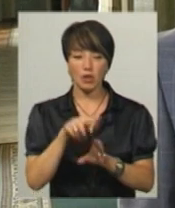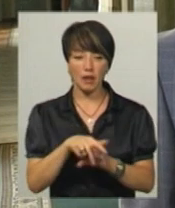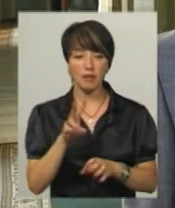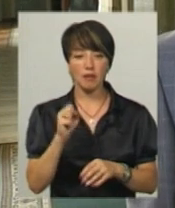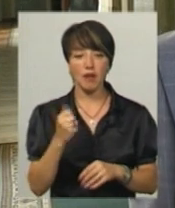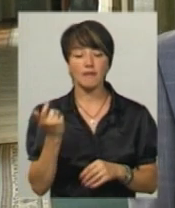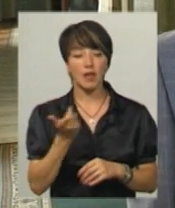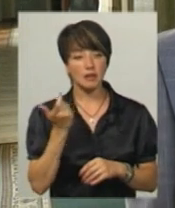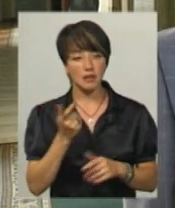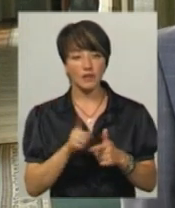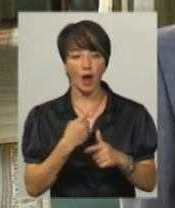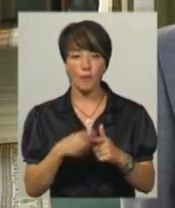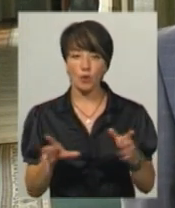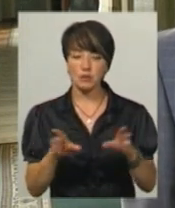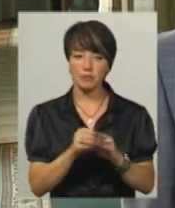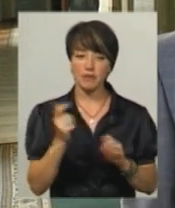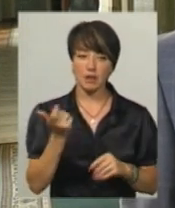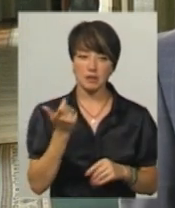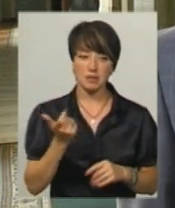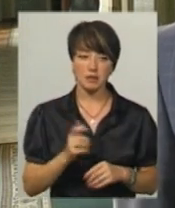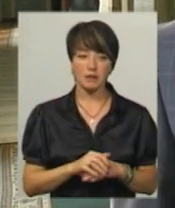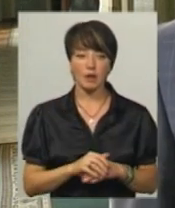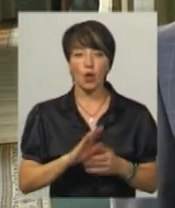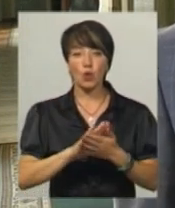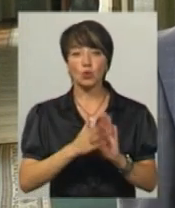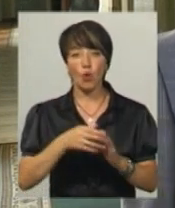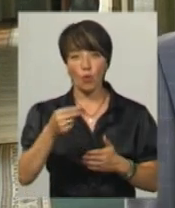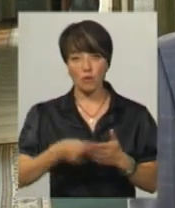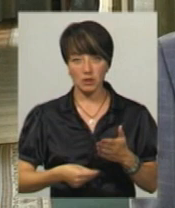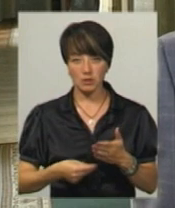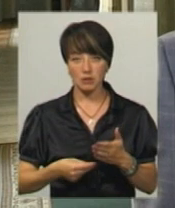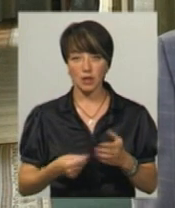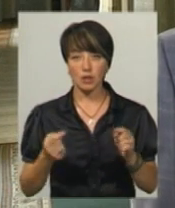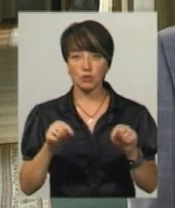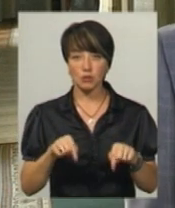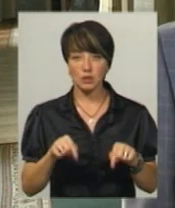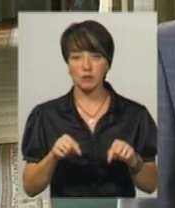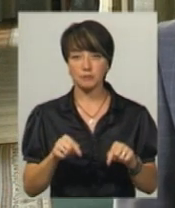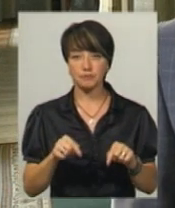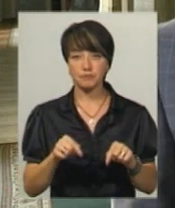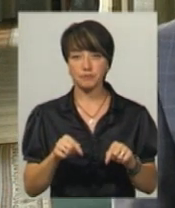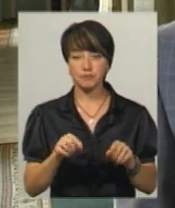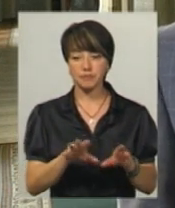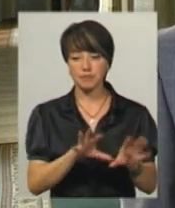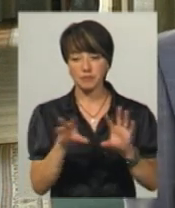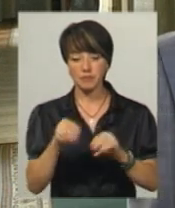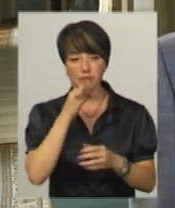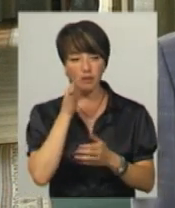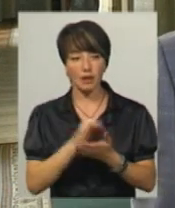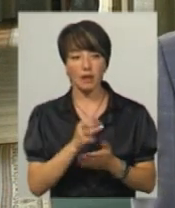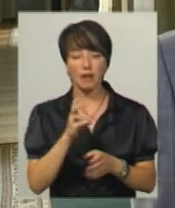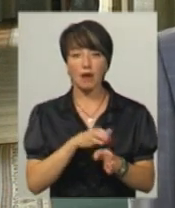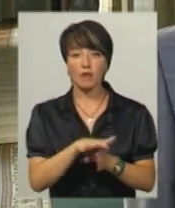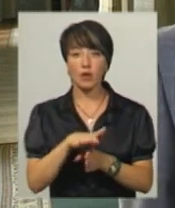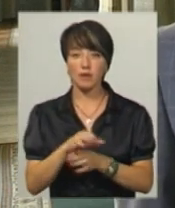на власників або співвласників. Укладений договір тут симетрично перекладає відповідальність на